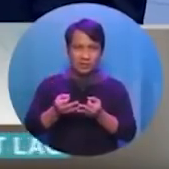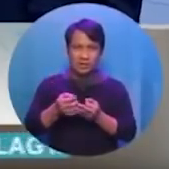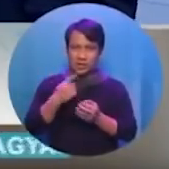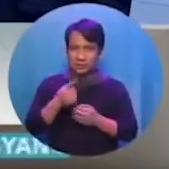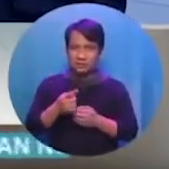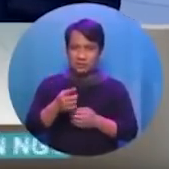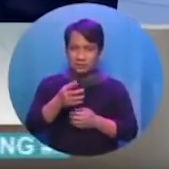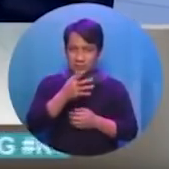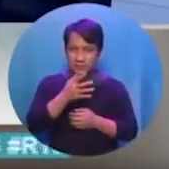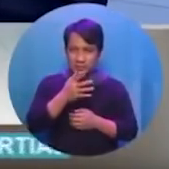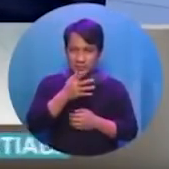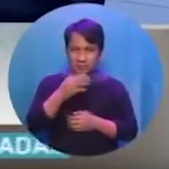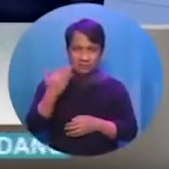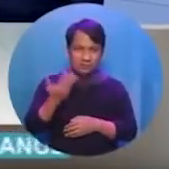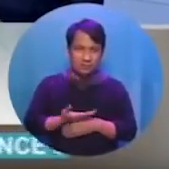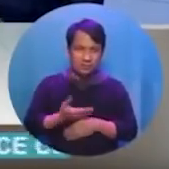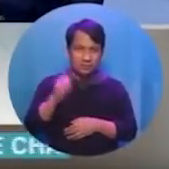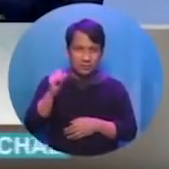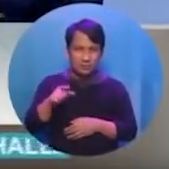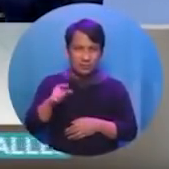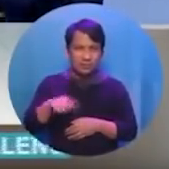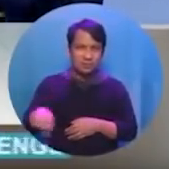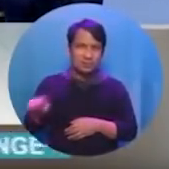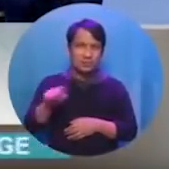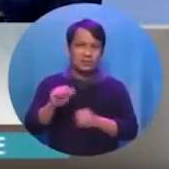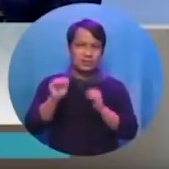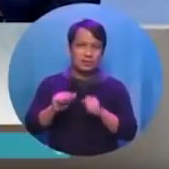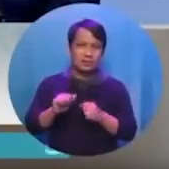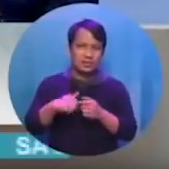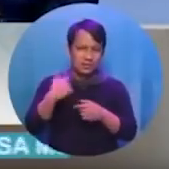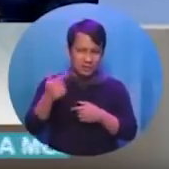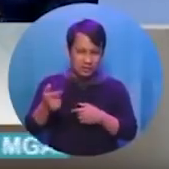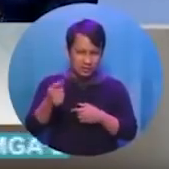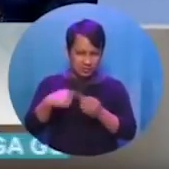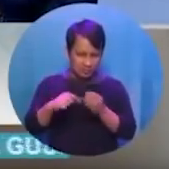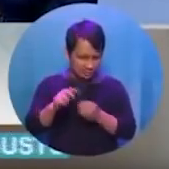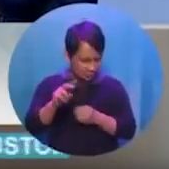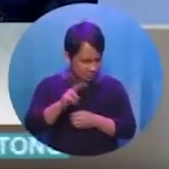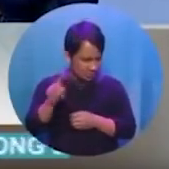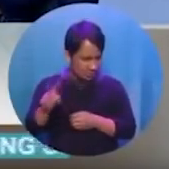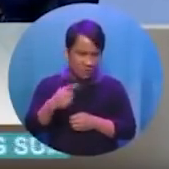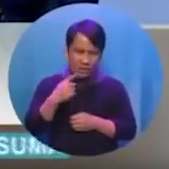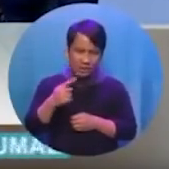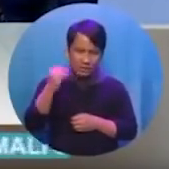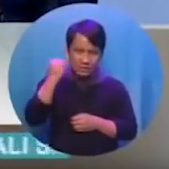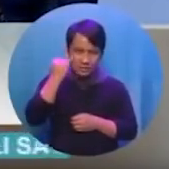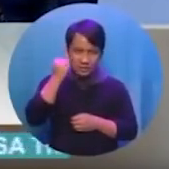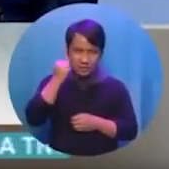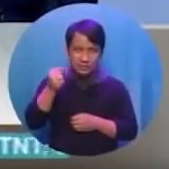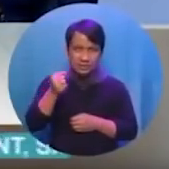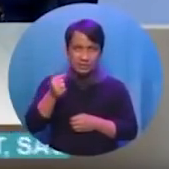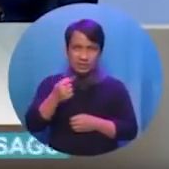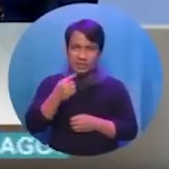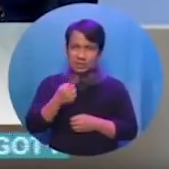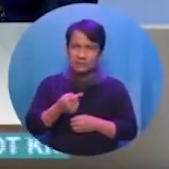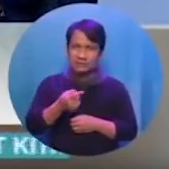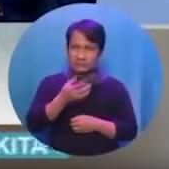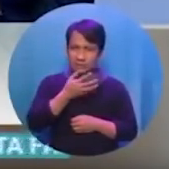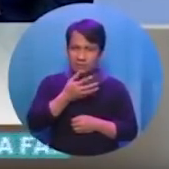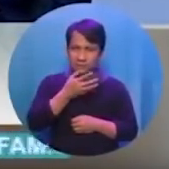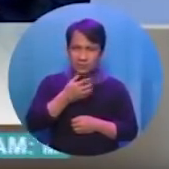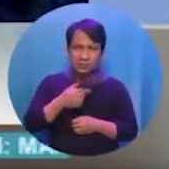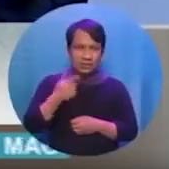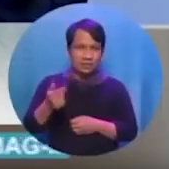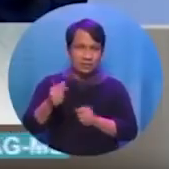mami ko, tsaka yung mga kapatid ko. Sa, may kapatid pa po ko dyan sa Valenzuela, si Jing Jing. Si mami ko sa Ate Jackie ko